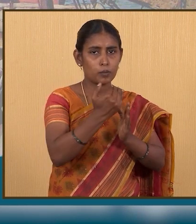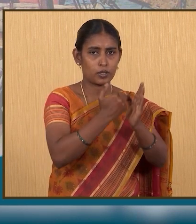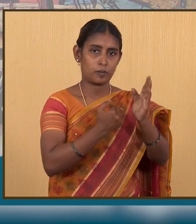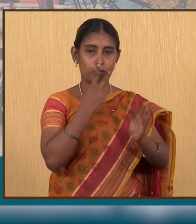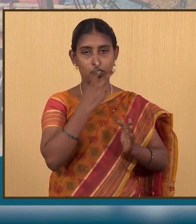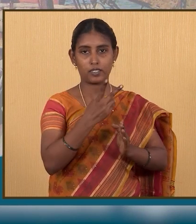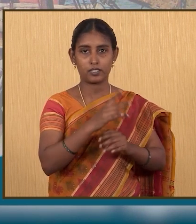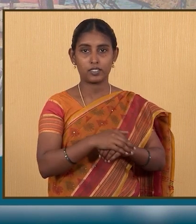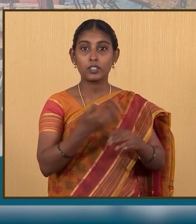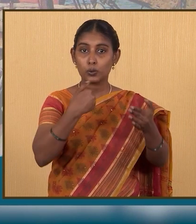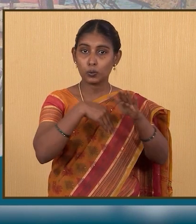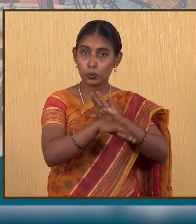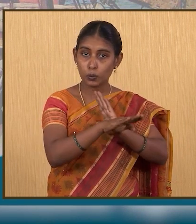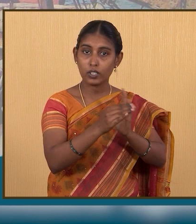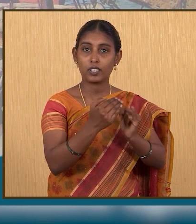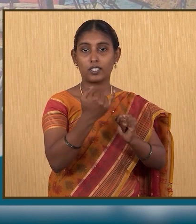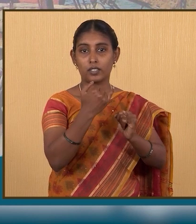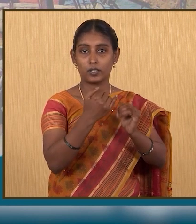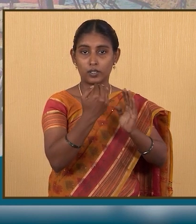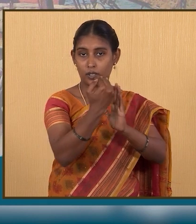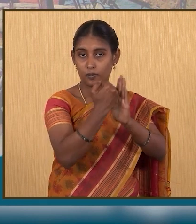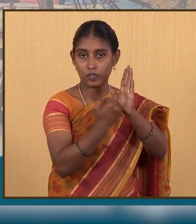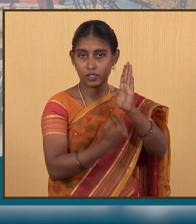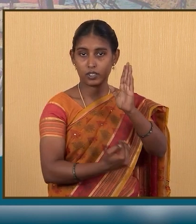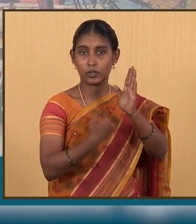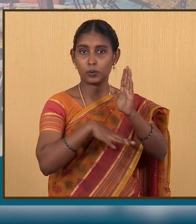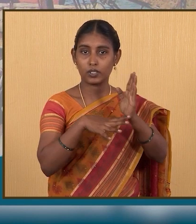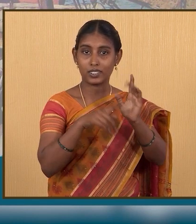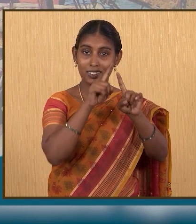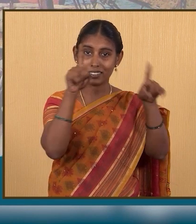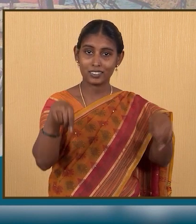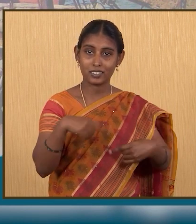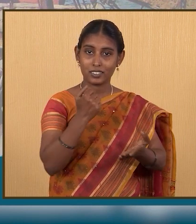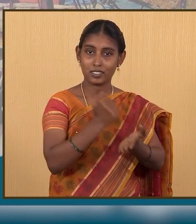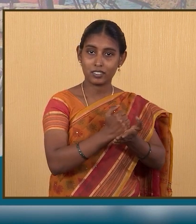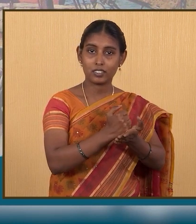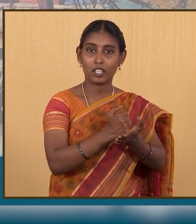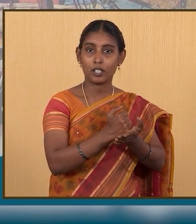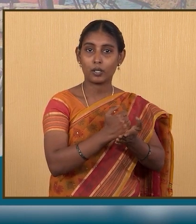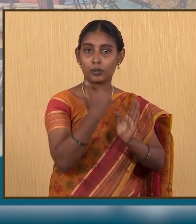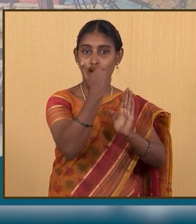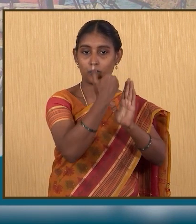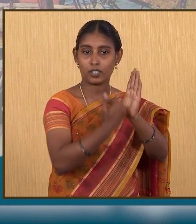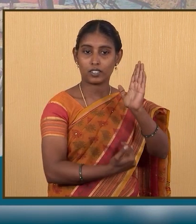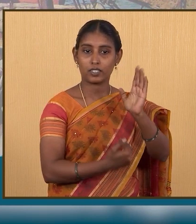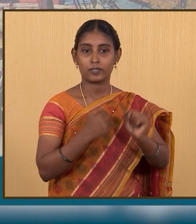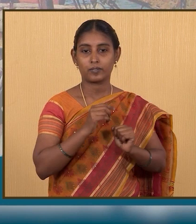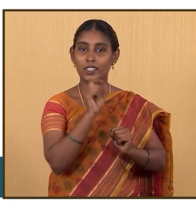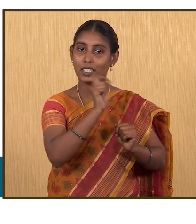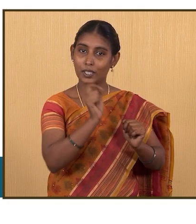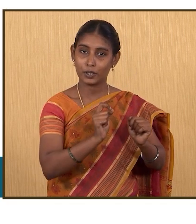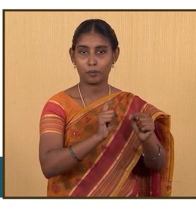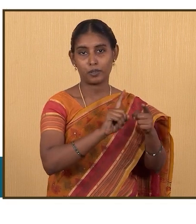பார்த்தோம். வரலாற்று ஆதாரங்களோட வகைகள் பற்றி பார்க்கலாம், அதாவது சான்றுகளோட வகைகள்.